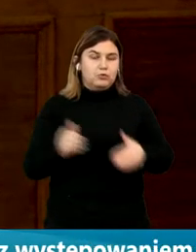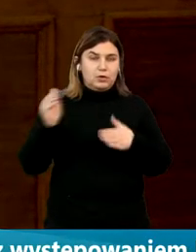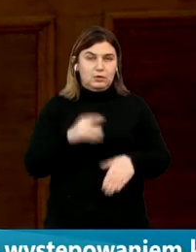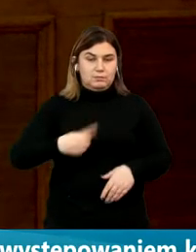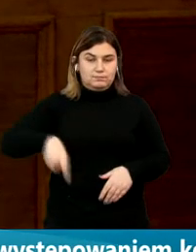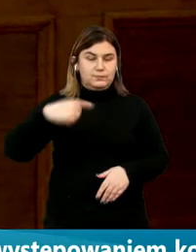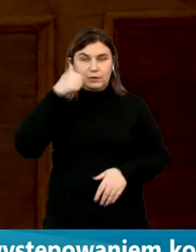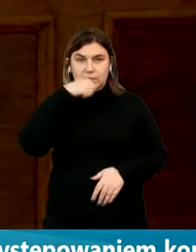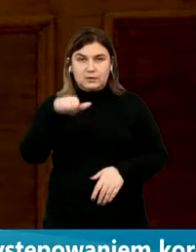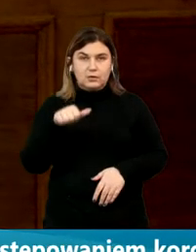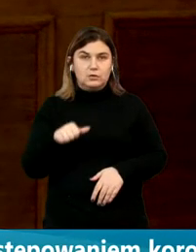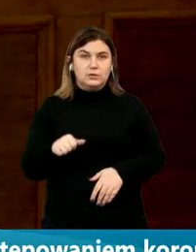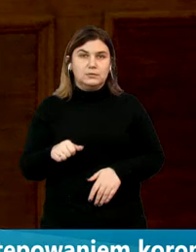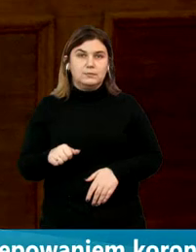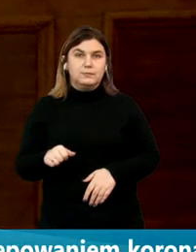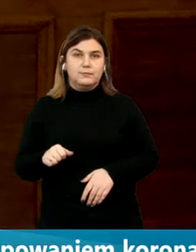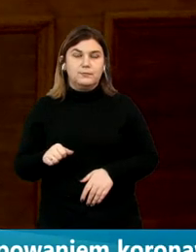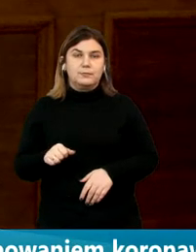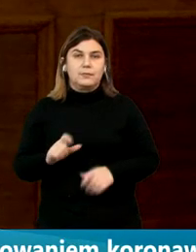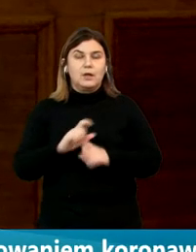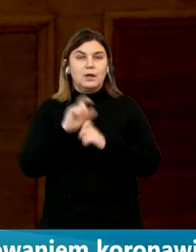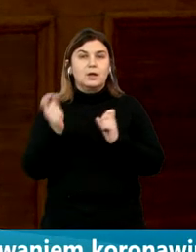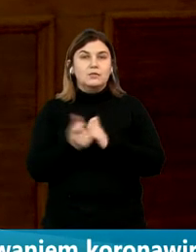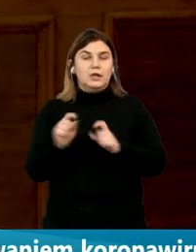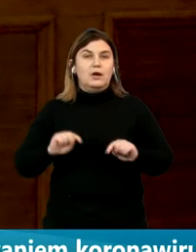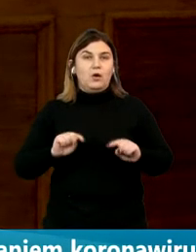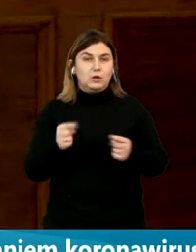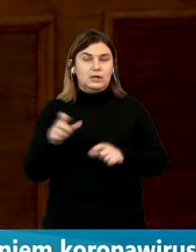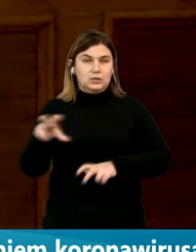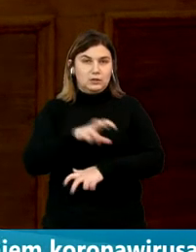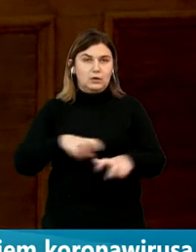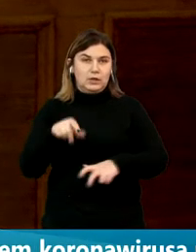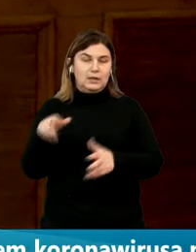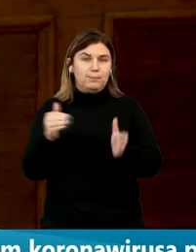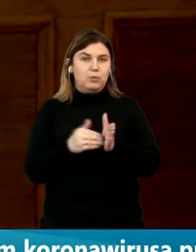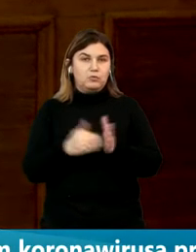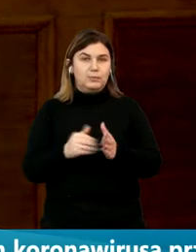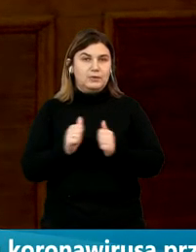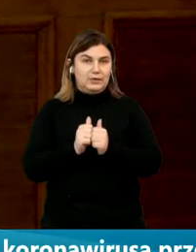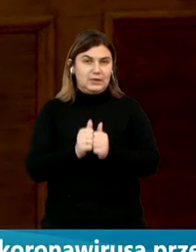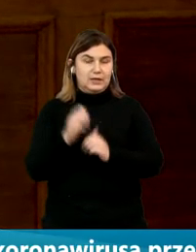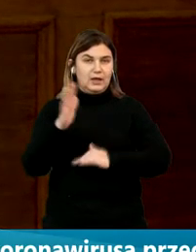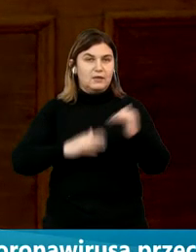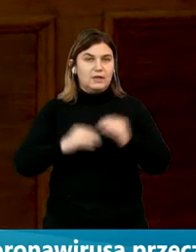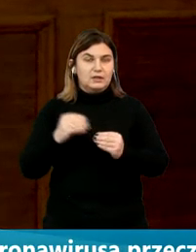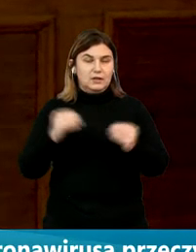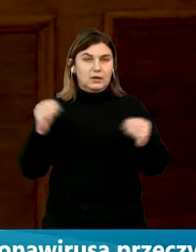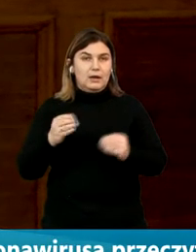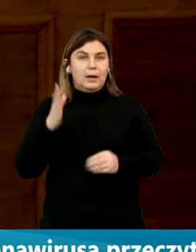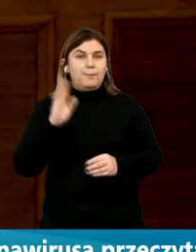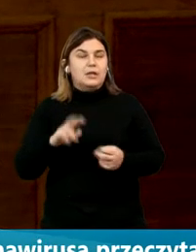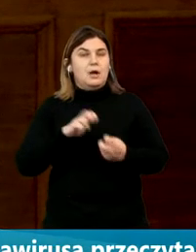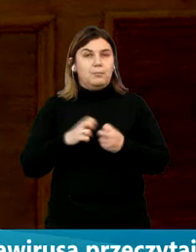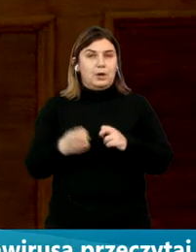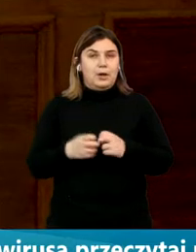najbliższych tygodni całą organizację ruchu dla potrzeb tego zadania inwestycyjnego. Będzie trochę kłopotów,